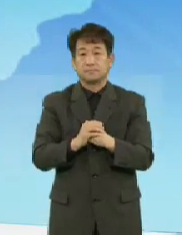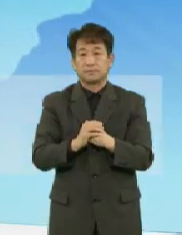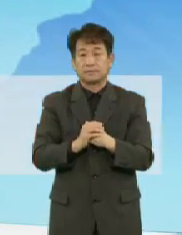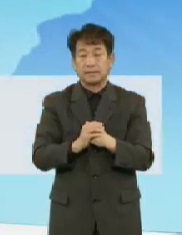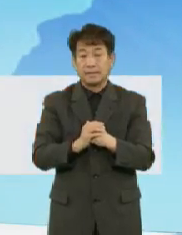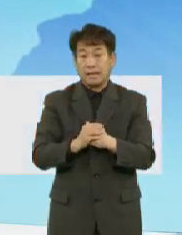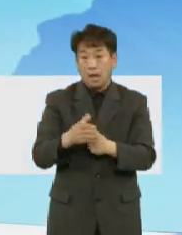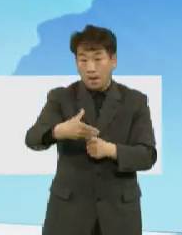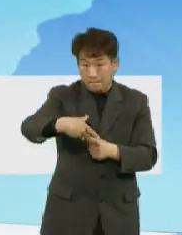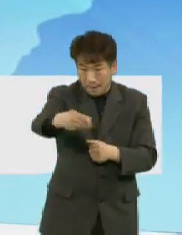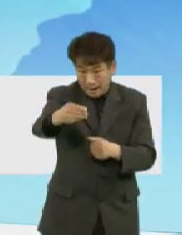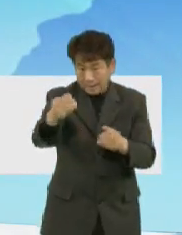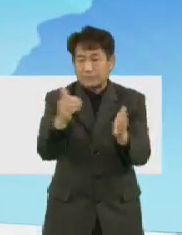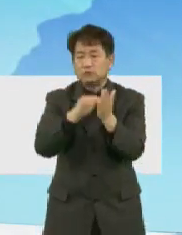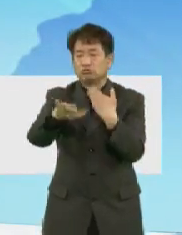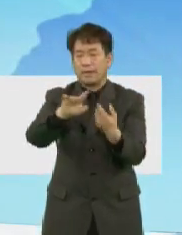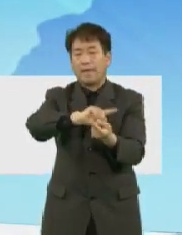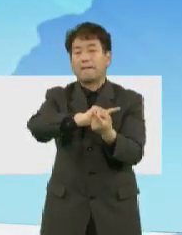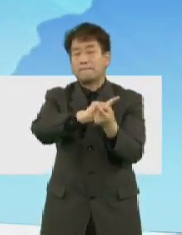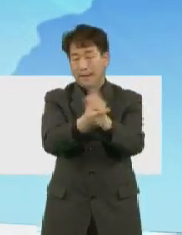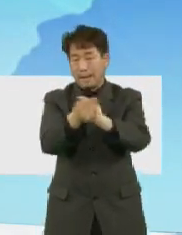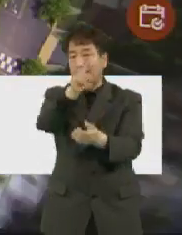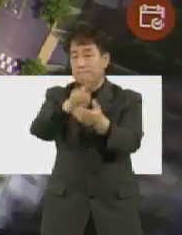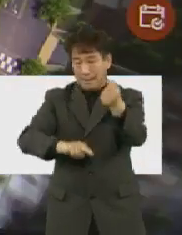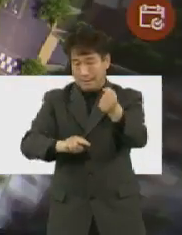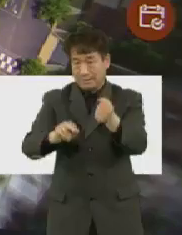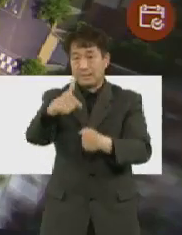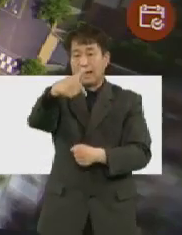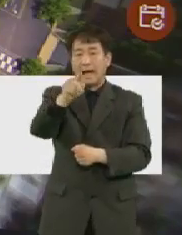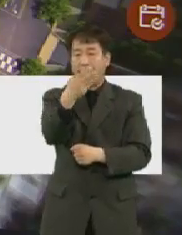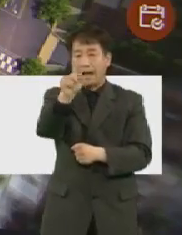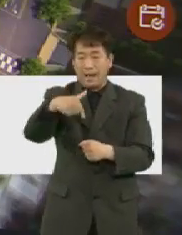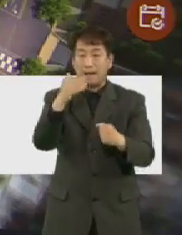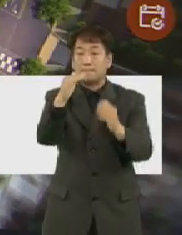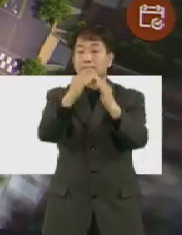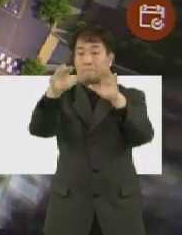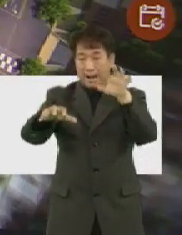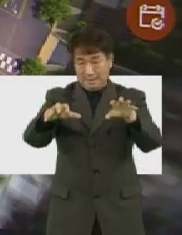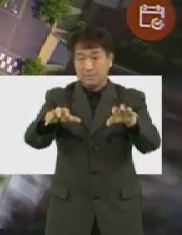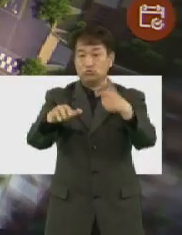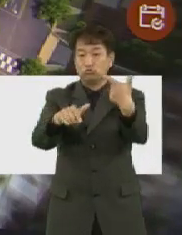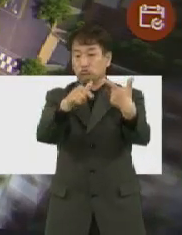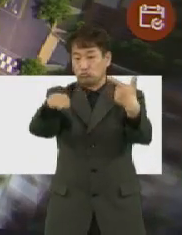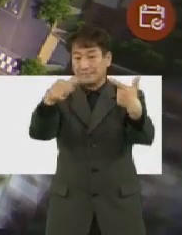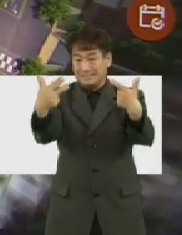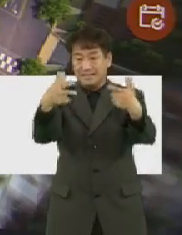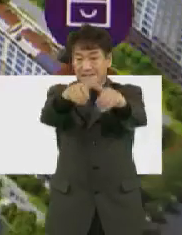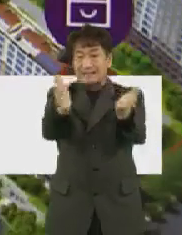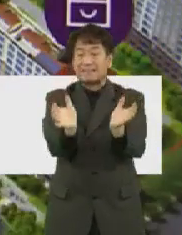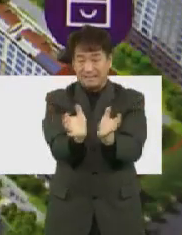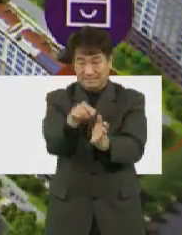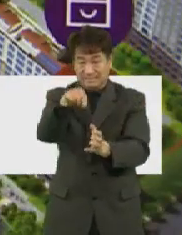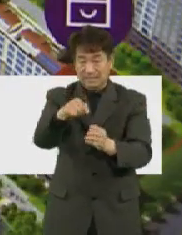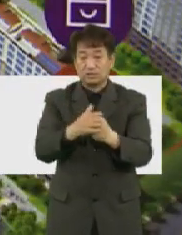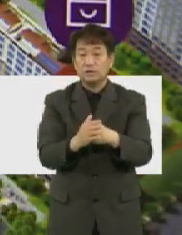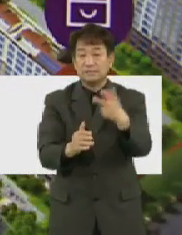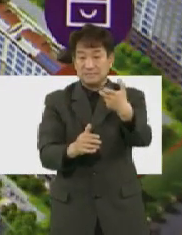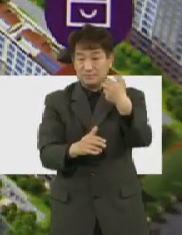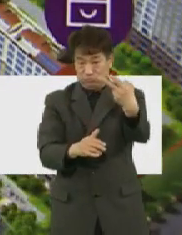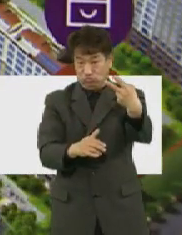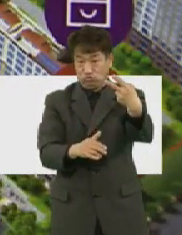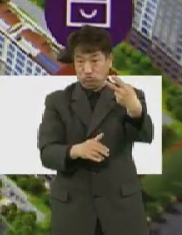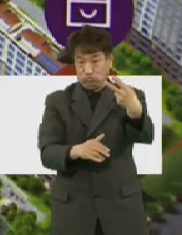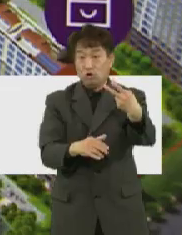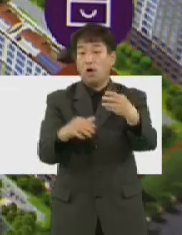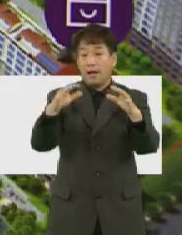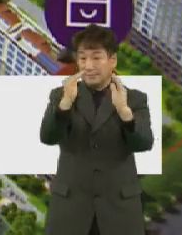임대 우 부댕 전환 아파트인 세종시 고운동 가량 마을 6 7단지 자녀 가구에 대한 1순위 청약에서 일은 2가구 모집에